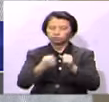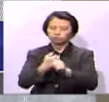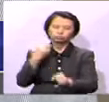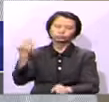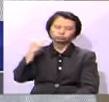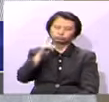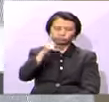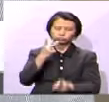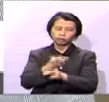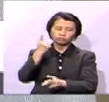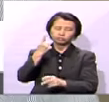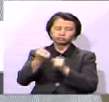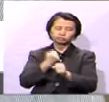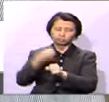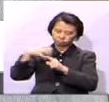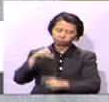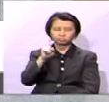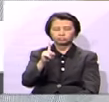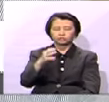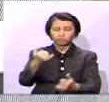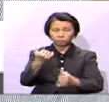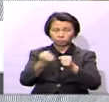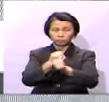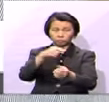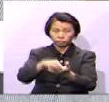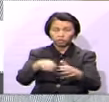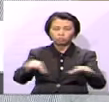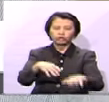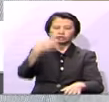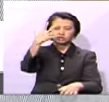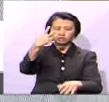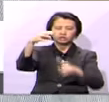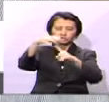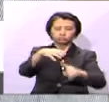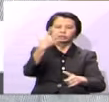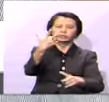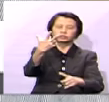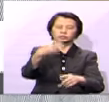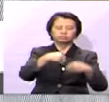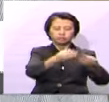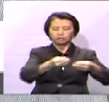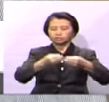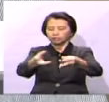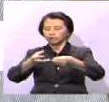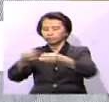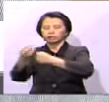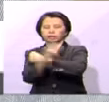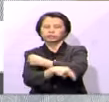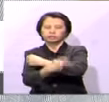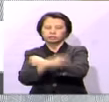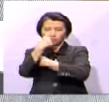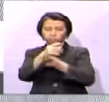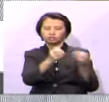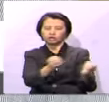cuma sekali setahun. Tapi untuk tahun ini kita akan buat 3 series. 3 kali, jadi memberi peluang pada negeri